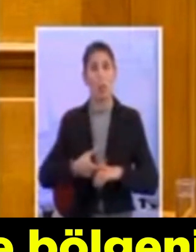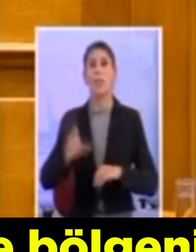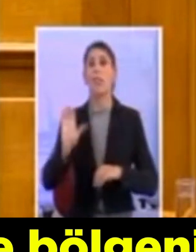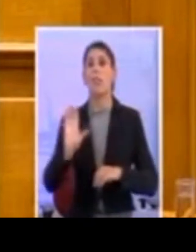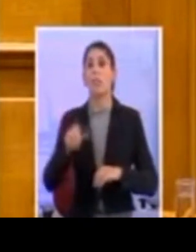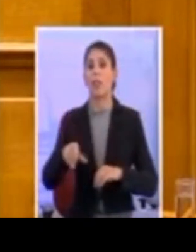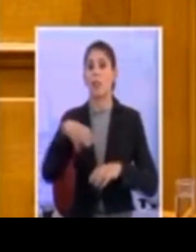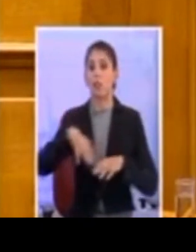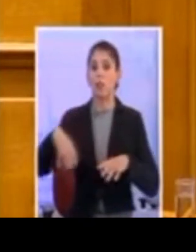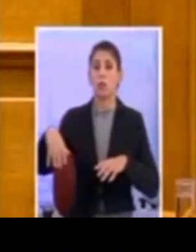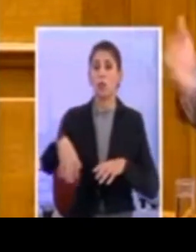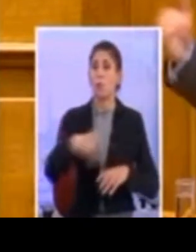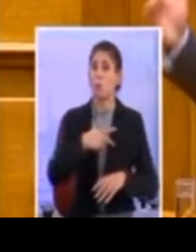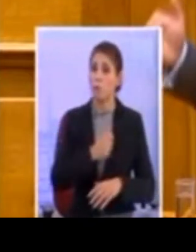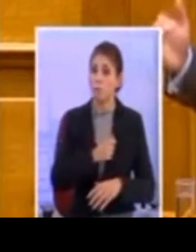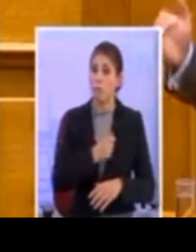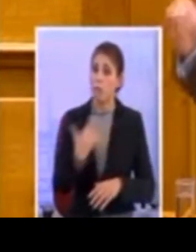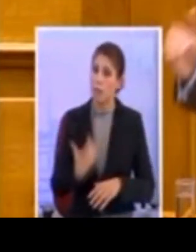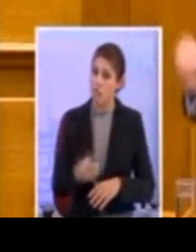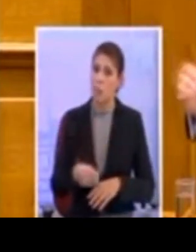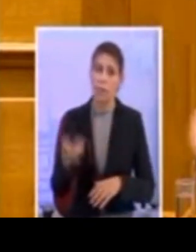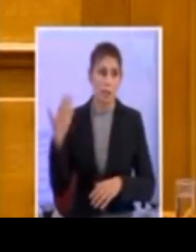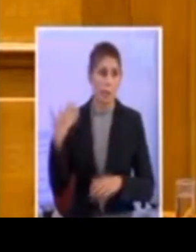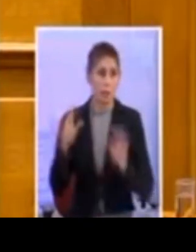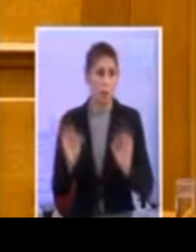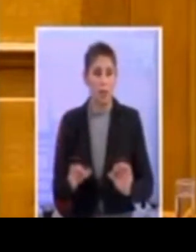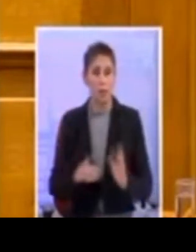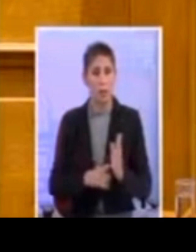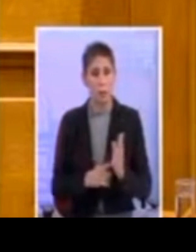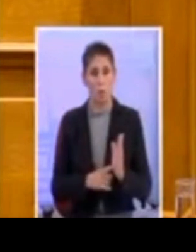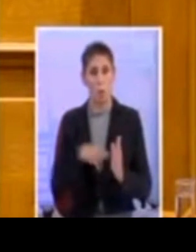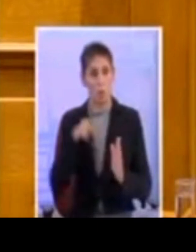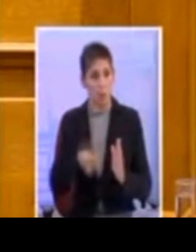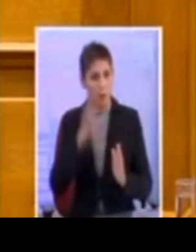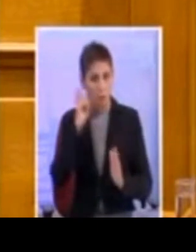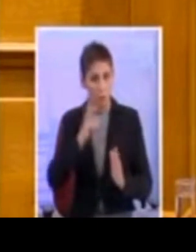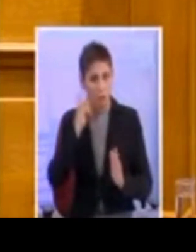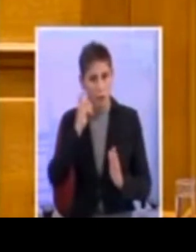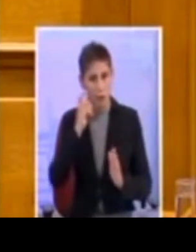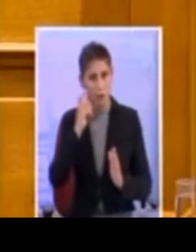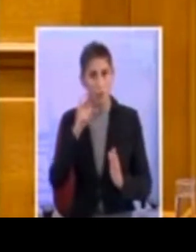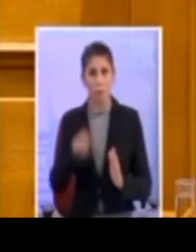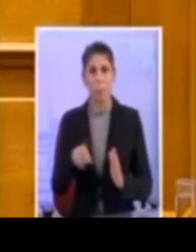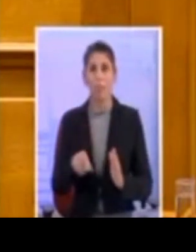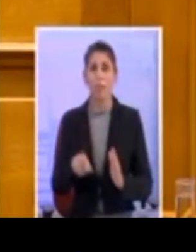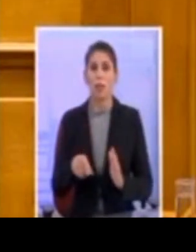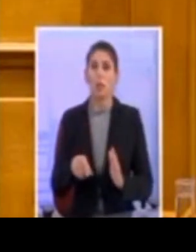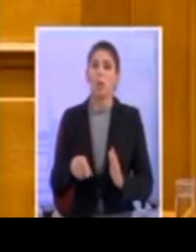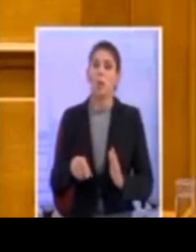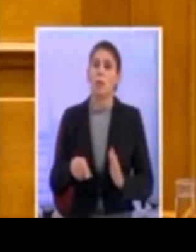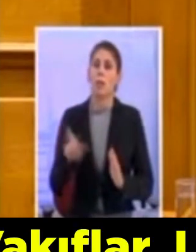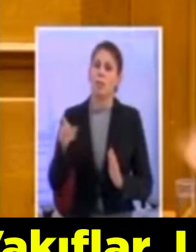λατρείας. Μα υπήρχε και στην προηγούμενη βέβαια ρύθμιση του νόμου. Με αυτό το σκεπτικό και η βαφουκή περιουσία της